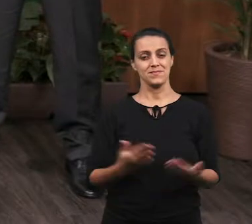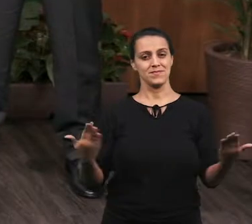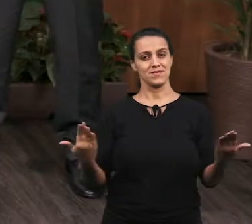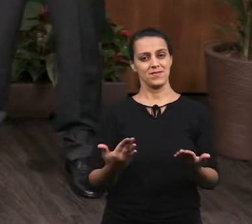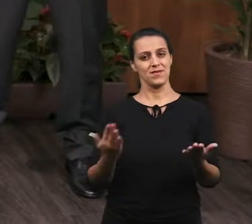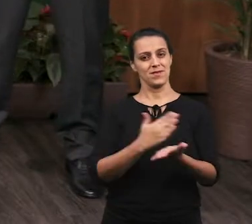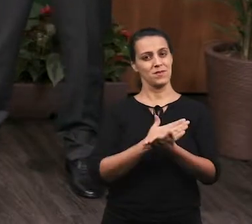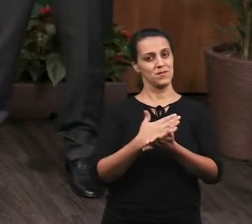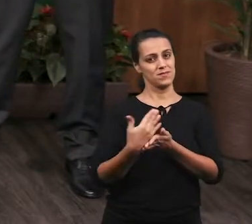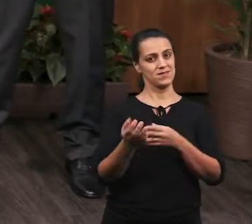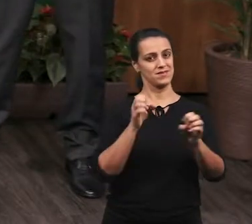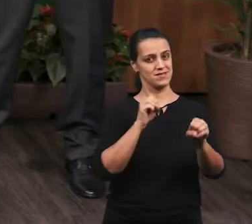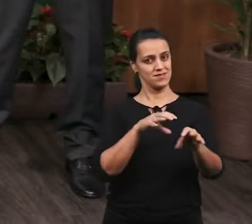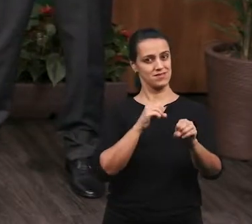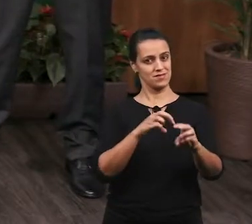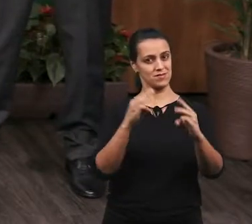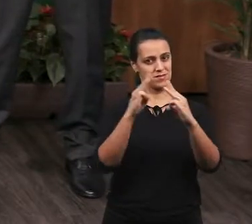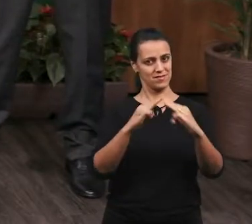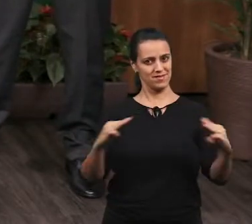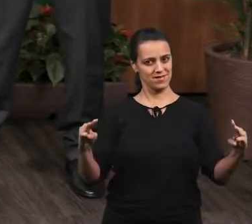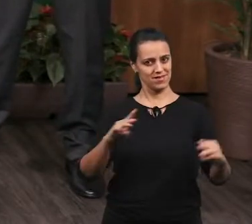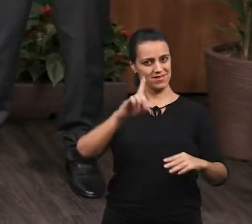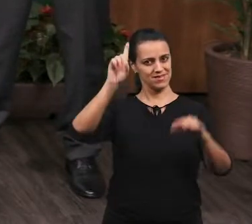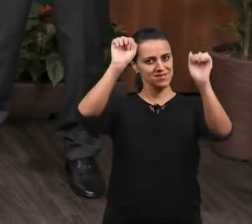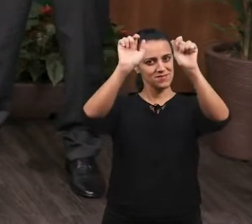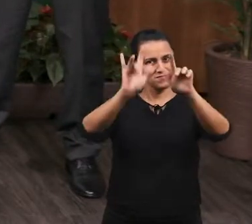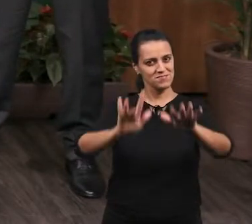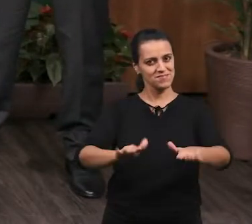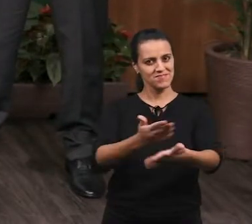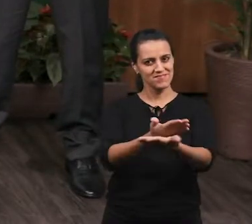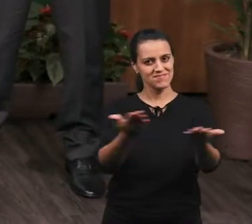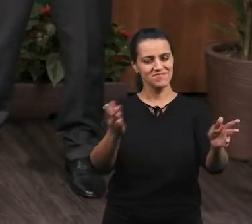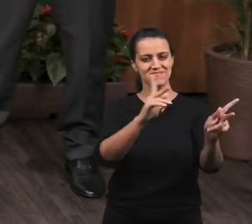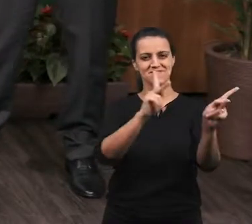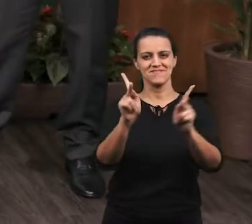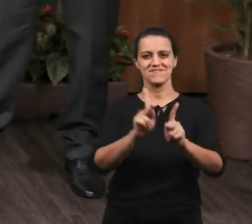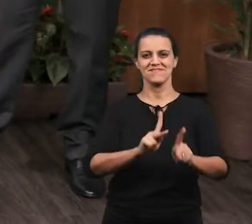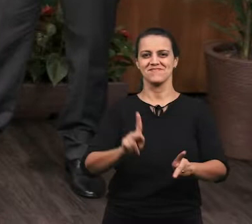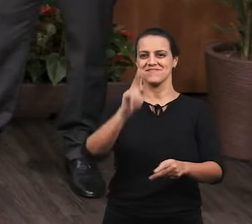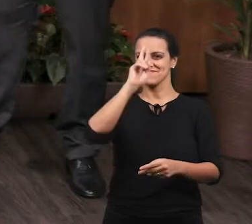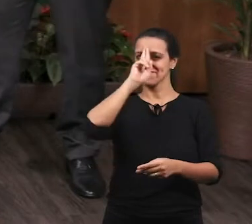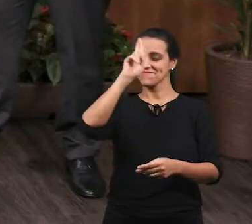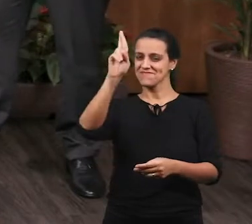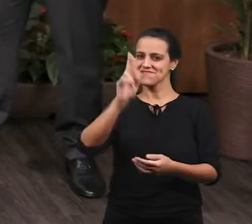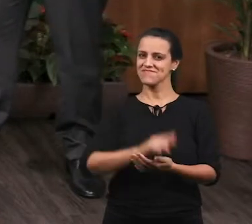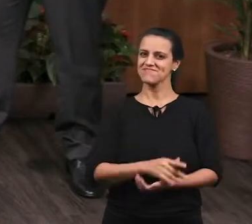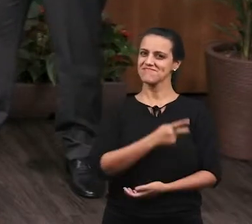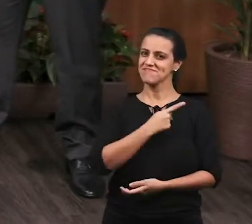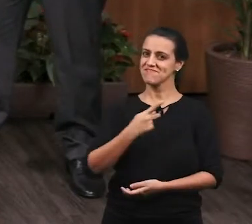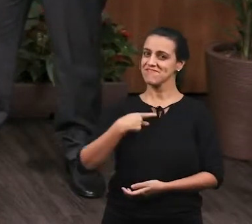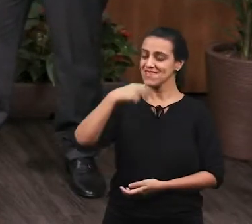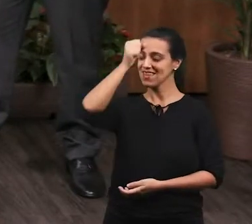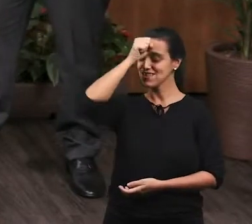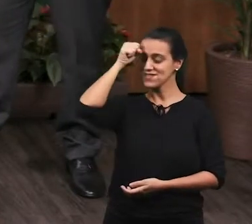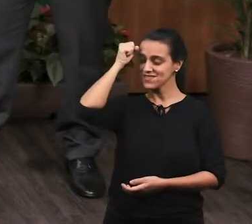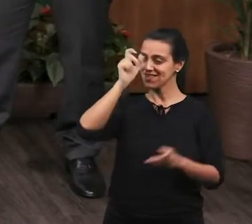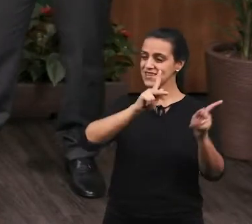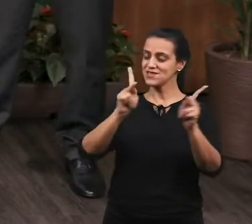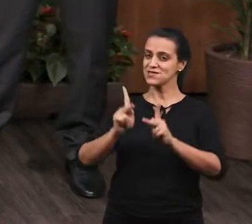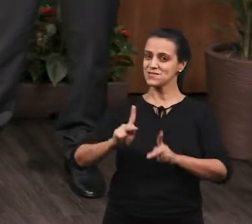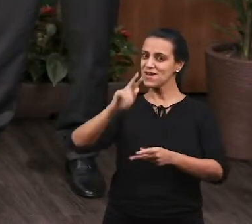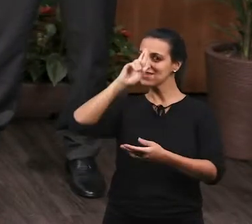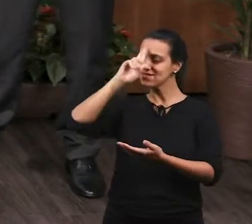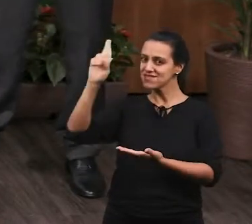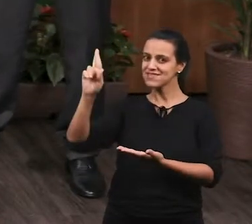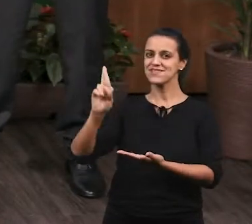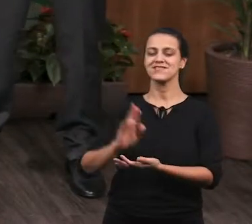Это рубрика «Заветы Манаима». Господь да благословит всех вас. Мир Божий,